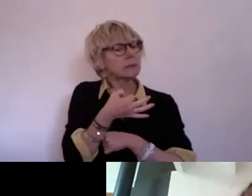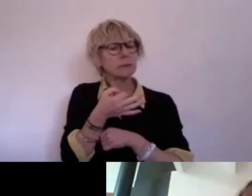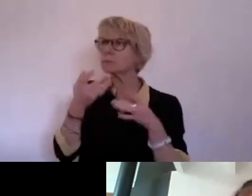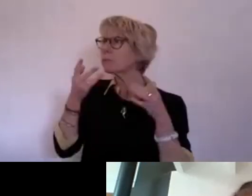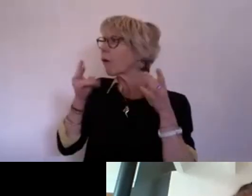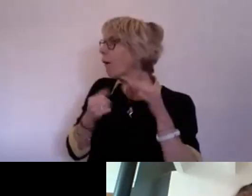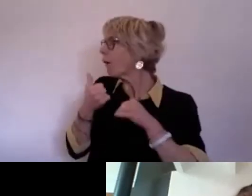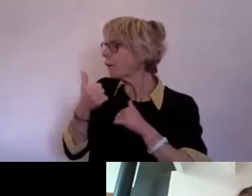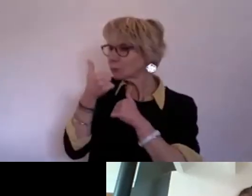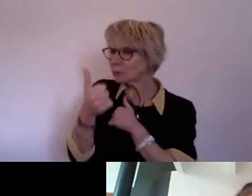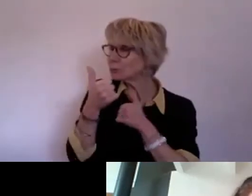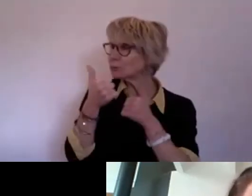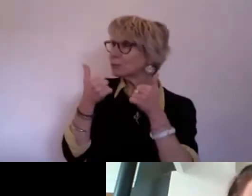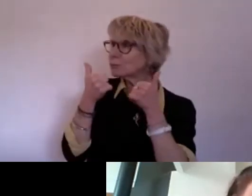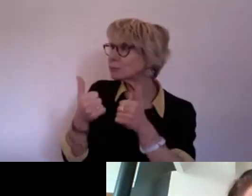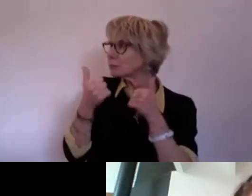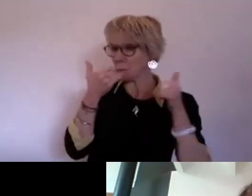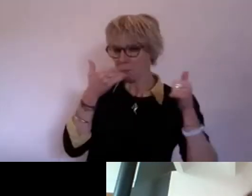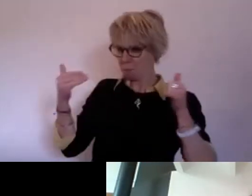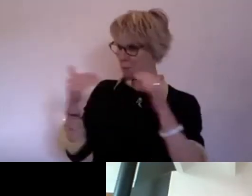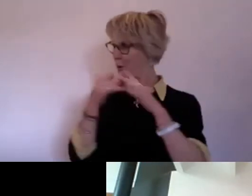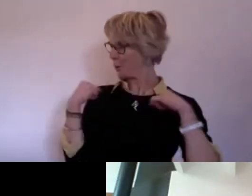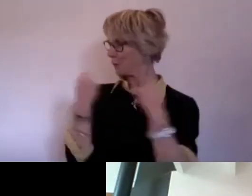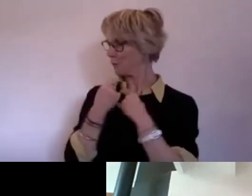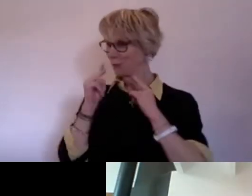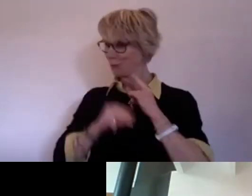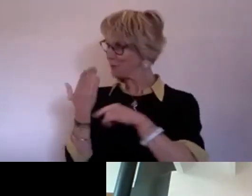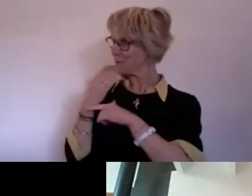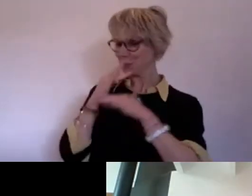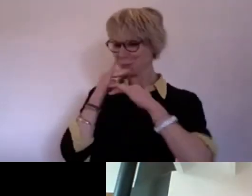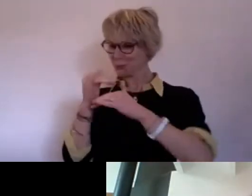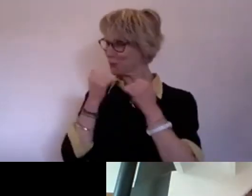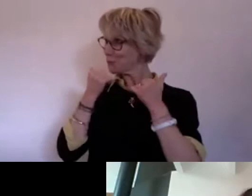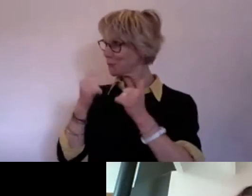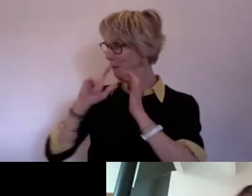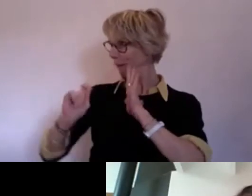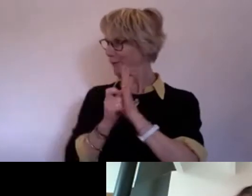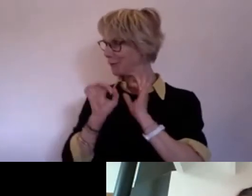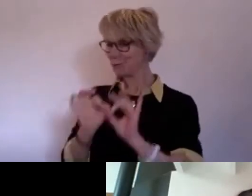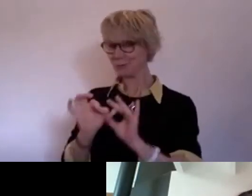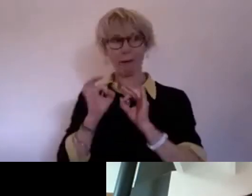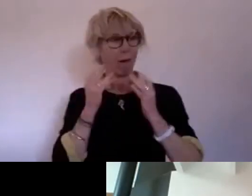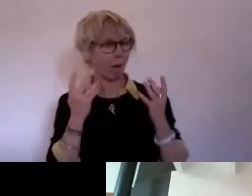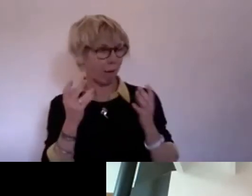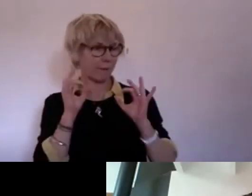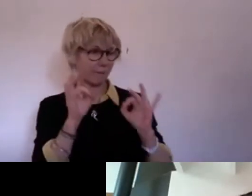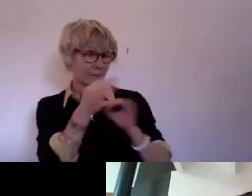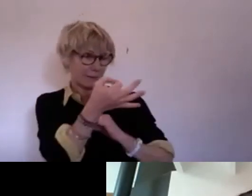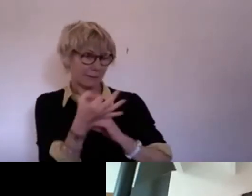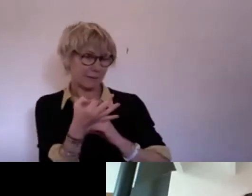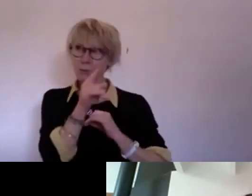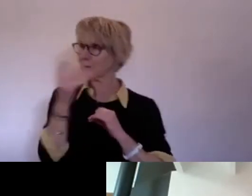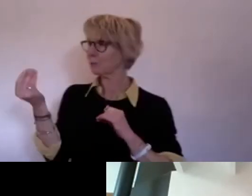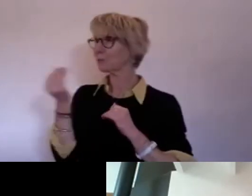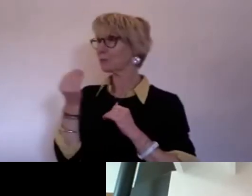c'est sûr, on a été les meilleurs. Et voilà, de s'inscrire dans un projet, de se sentir